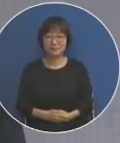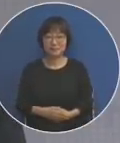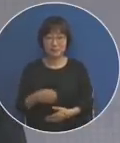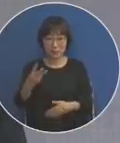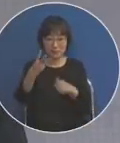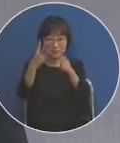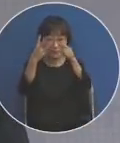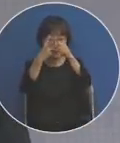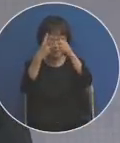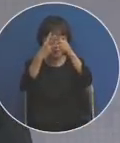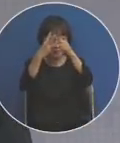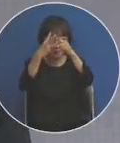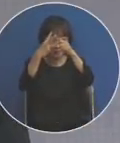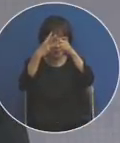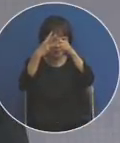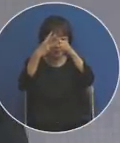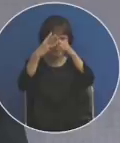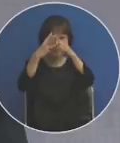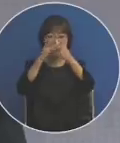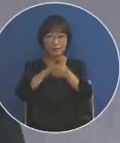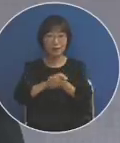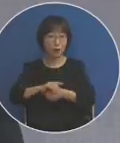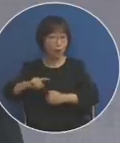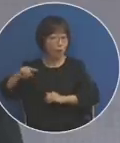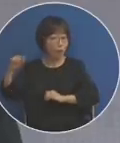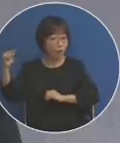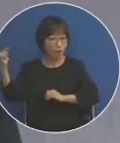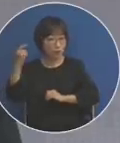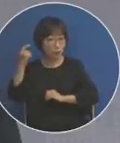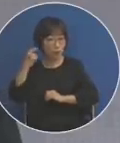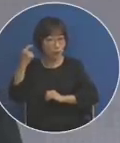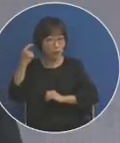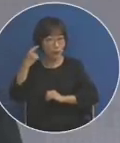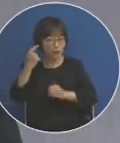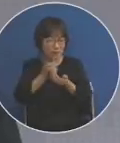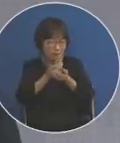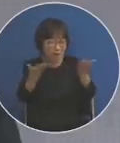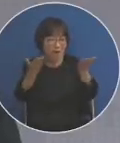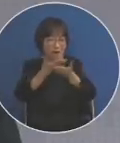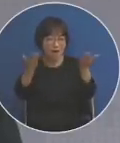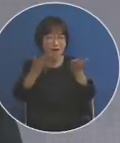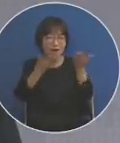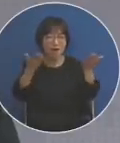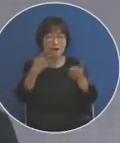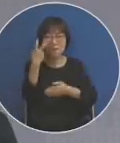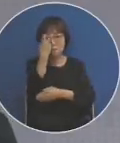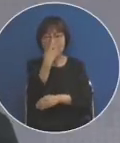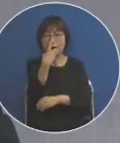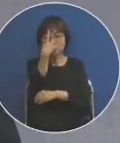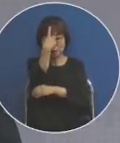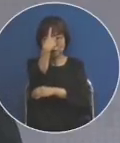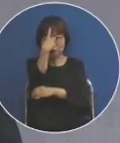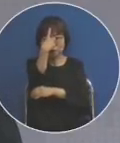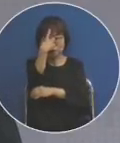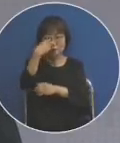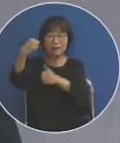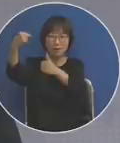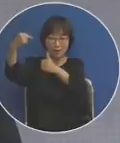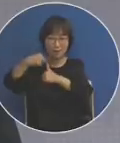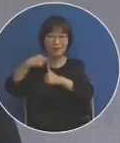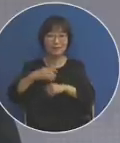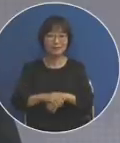세 번째입니다. Is number three. 소식을 알리는 파수꾼이 되라는 겁니다. Become the watchman that proclaims the news.